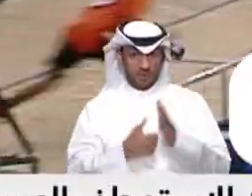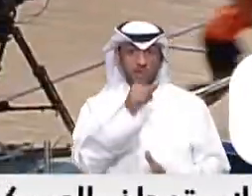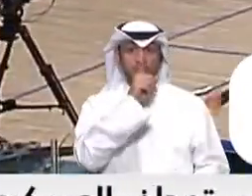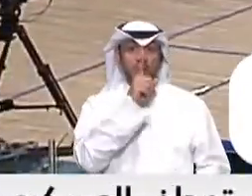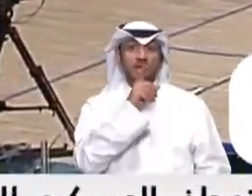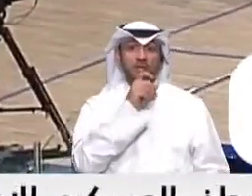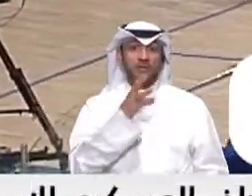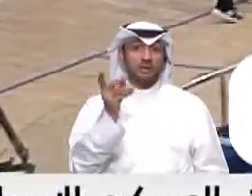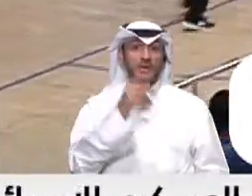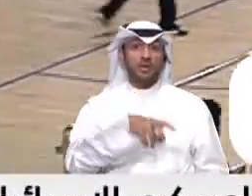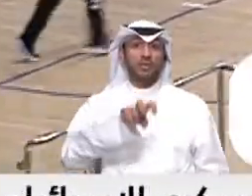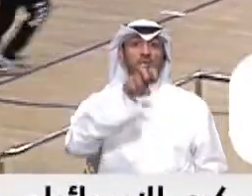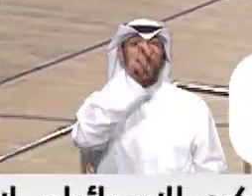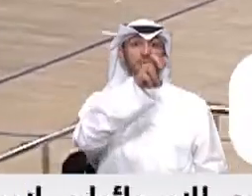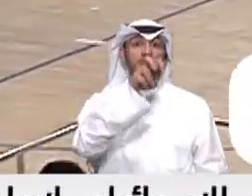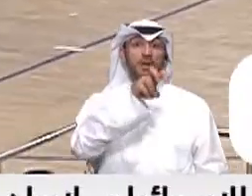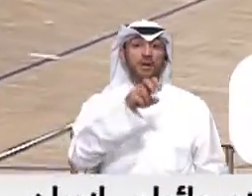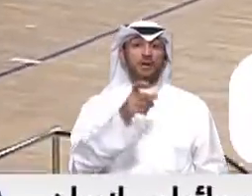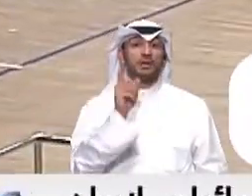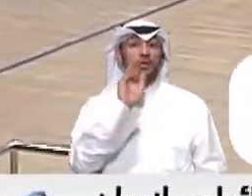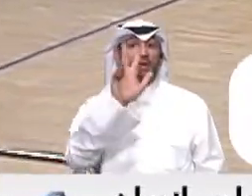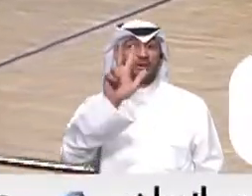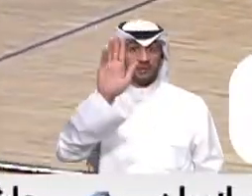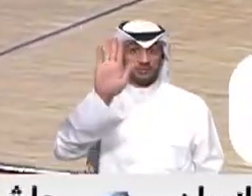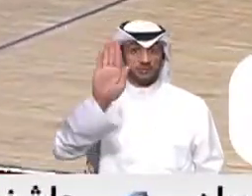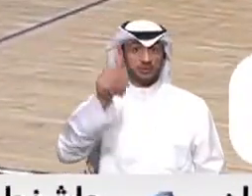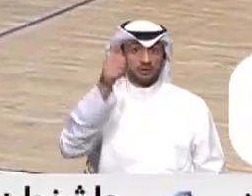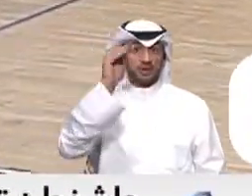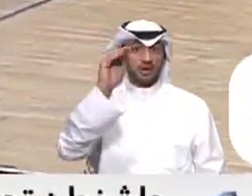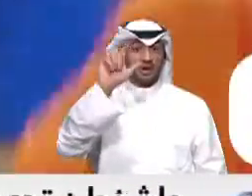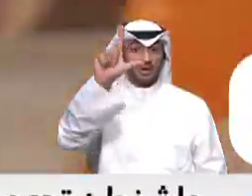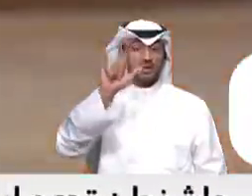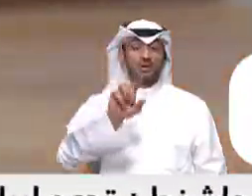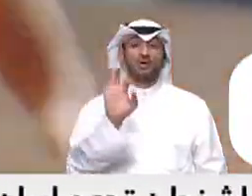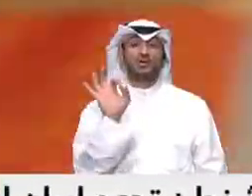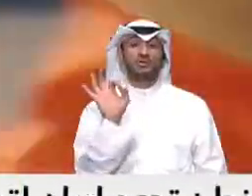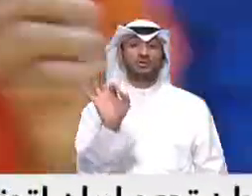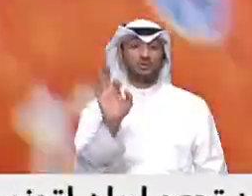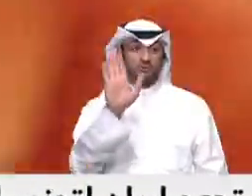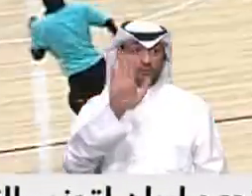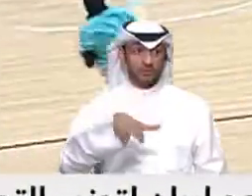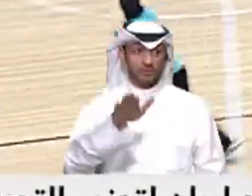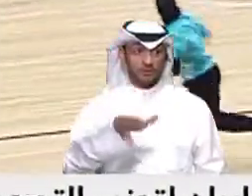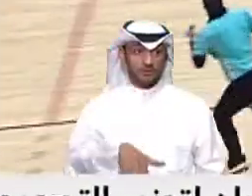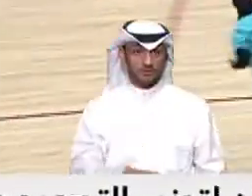رصيده إلى 8 نقاط، فيما ظل الساحل بلا رصيد من النقاط.